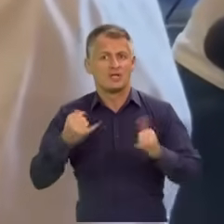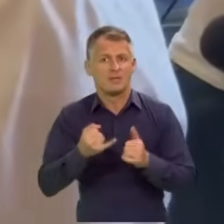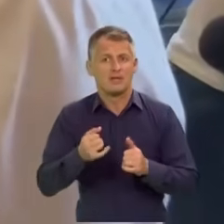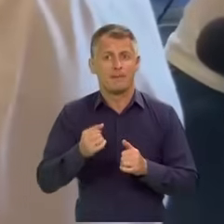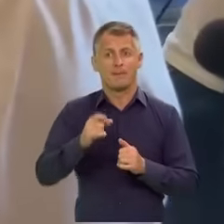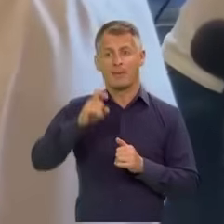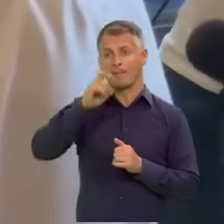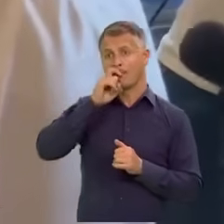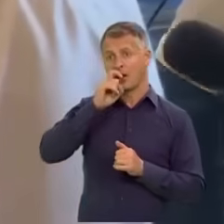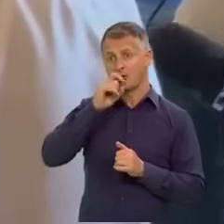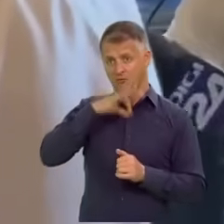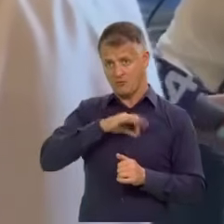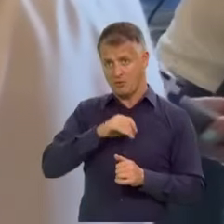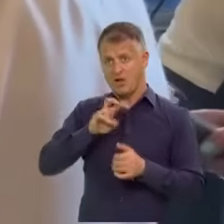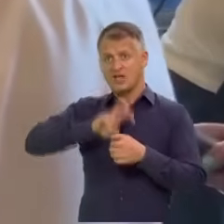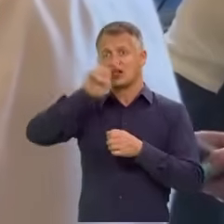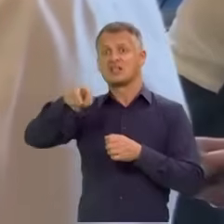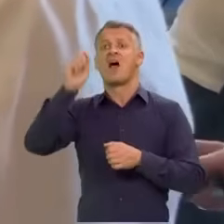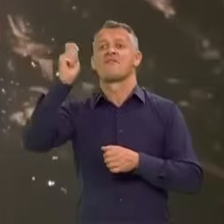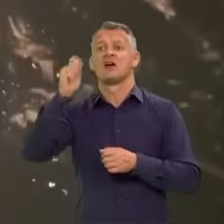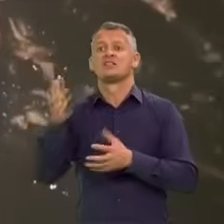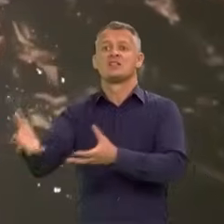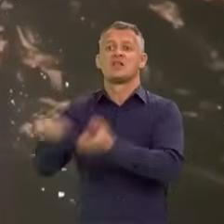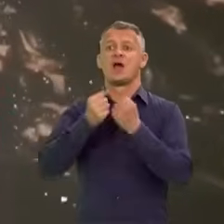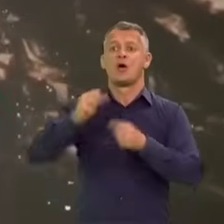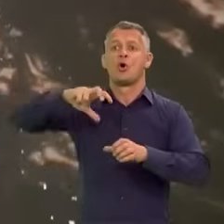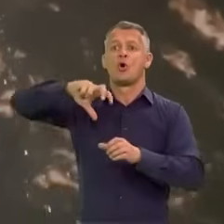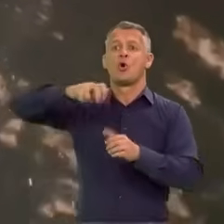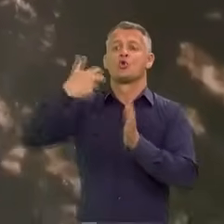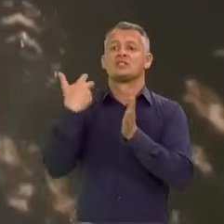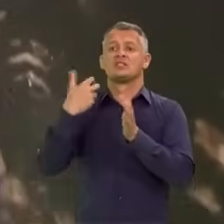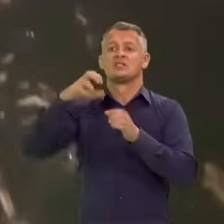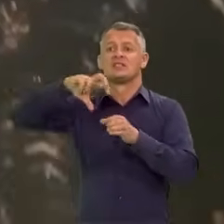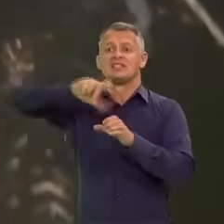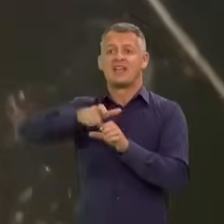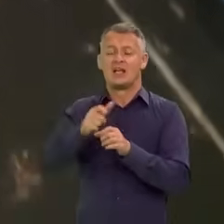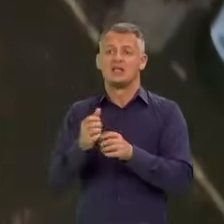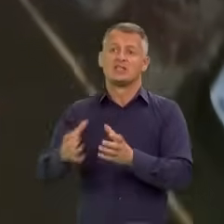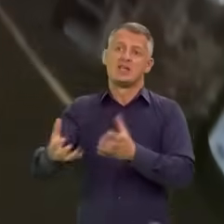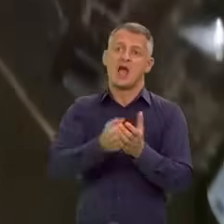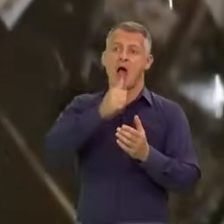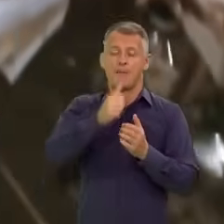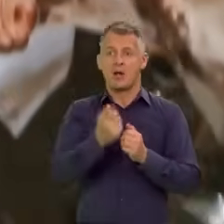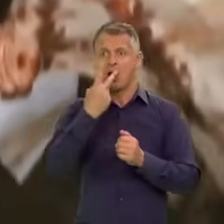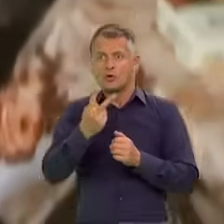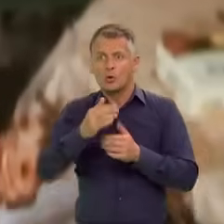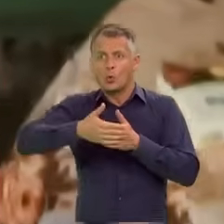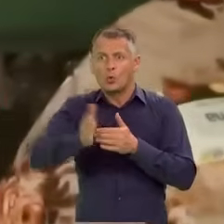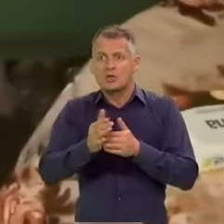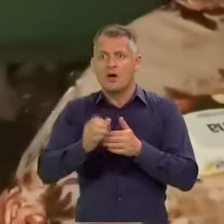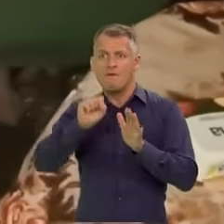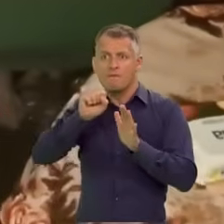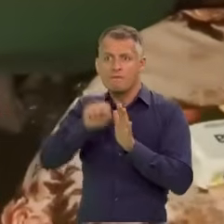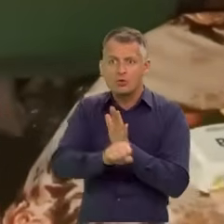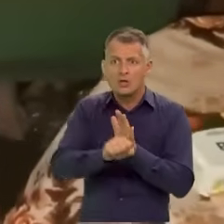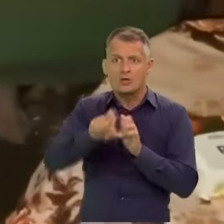geam, s-a dus, a luat un pomperon, un bidon, căci că s-a vânat apa din casă. Când a văzut că e prea multă, deja ușa începea să cedeze. În clipa aceea